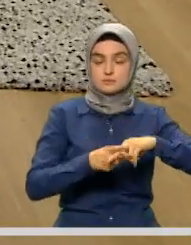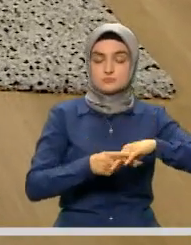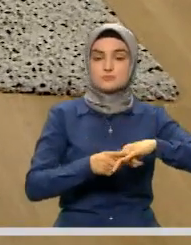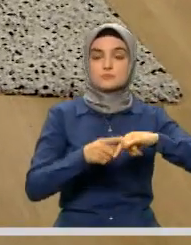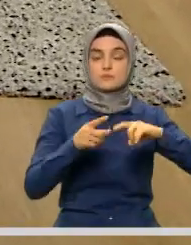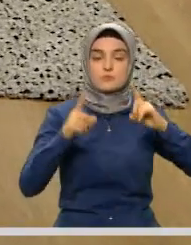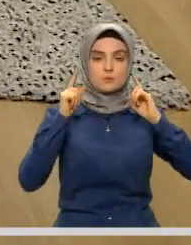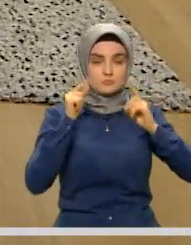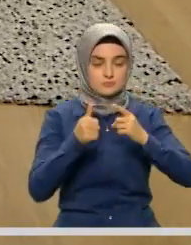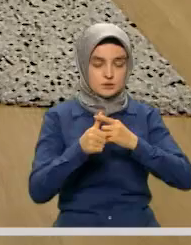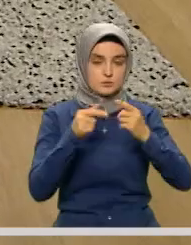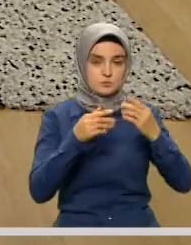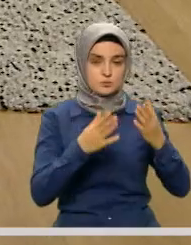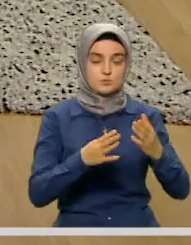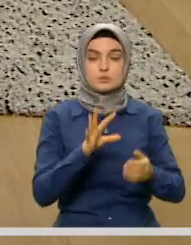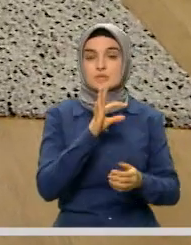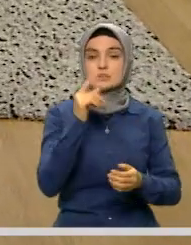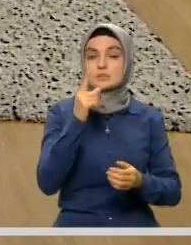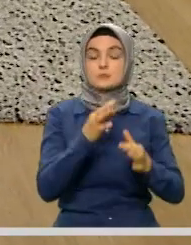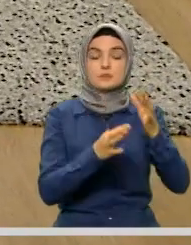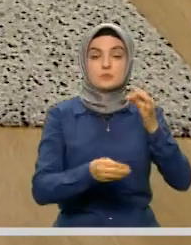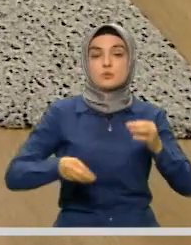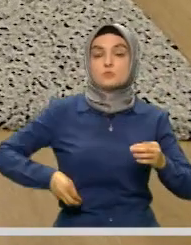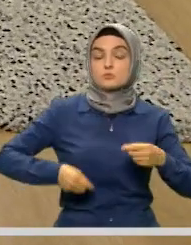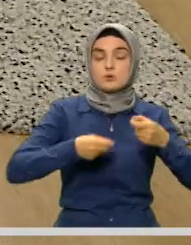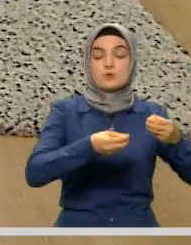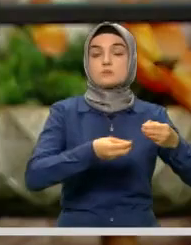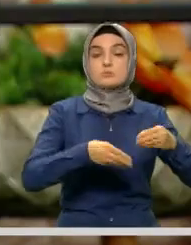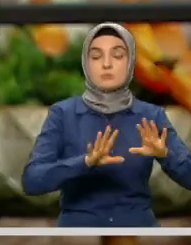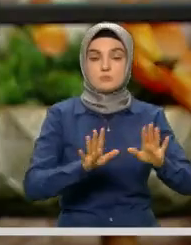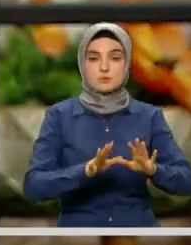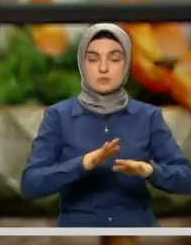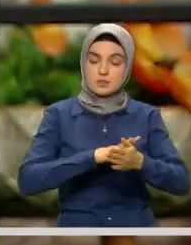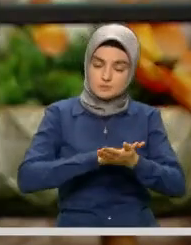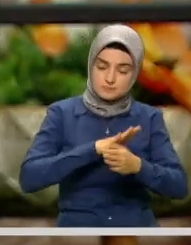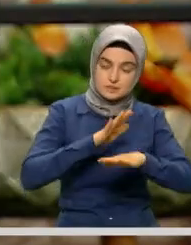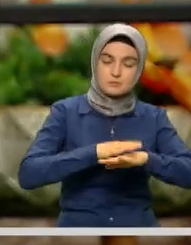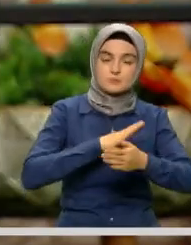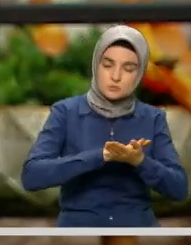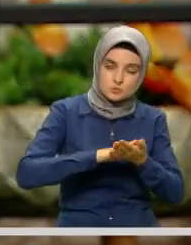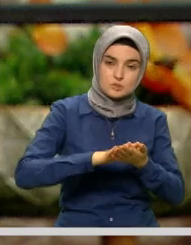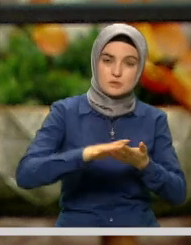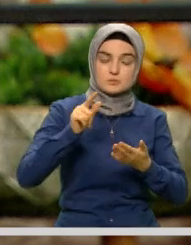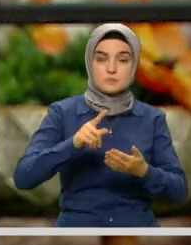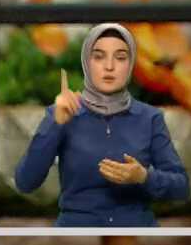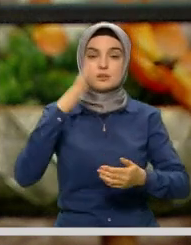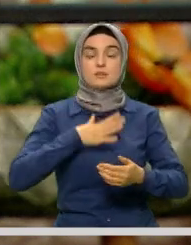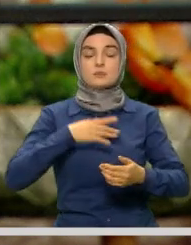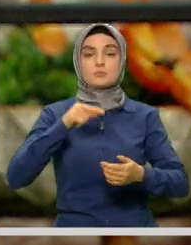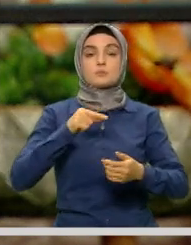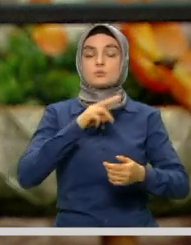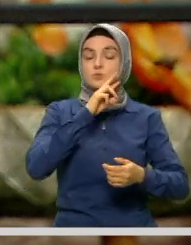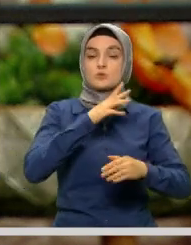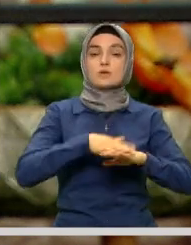hiç kimseye suç bulmadan ve yaptığımızı düzelterek. Yani ya Rabbi ben bir daha bu günahı işlemeyeceğim. En